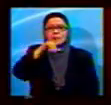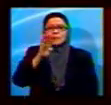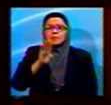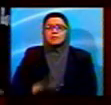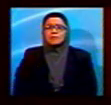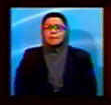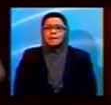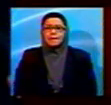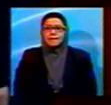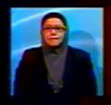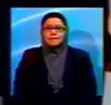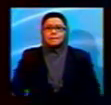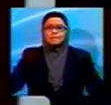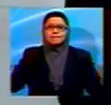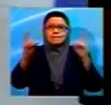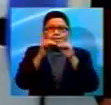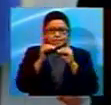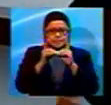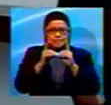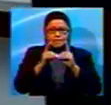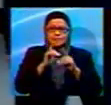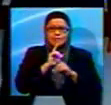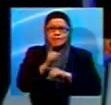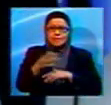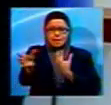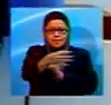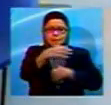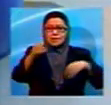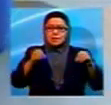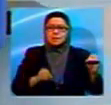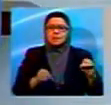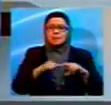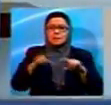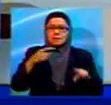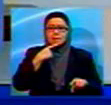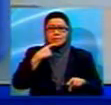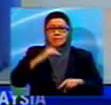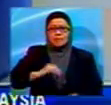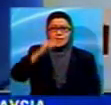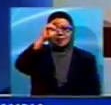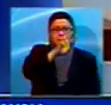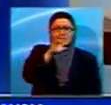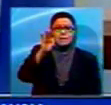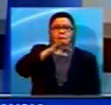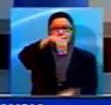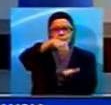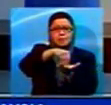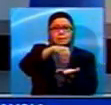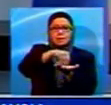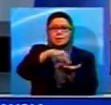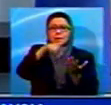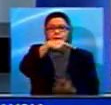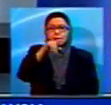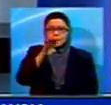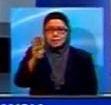York pertemuan berlangsung di pejabat ban di tingkat 29 Ibu pejabat PBB ia turut dihadiri pengerusi mesyuarat